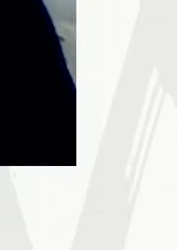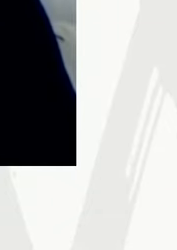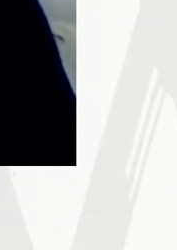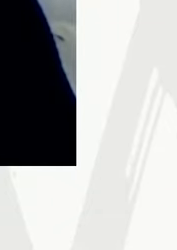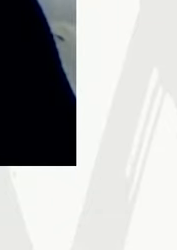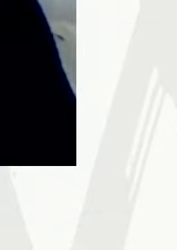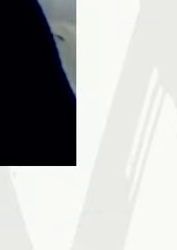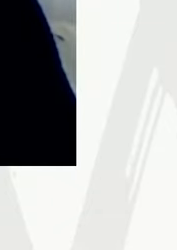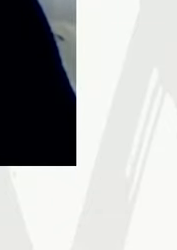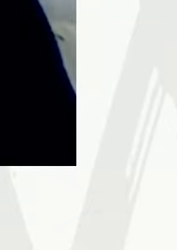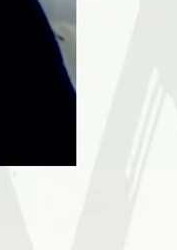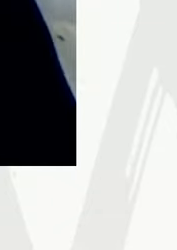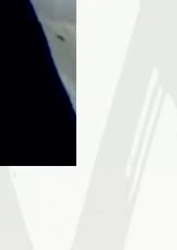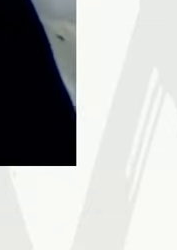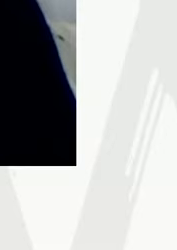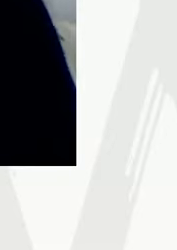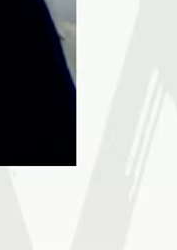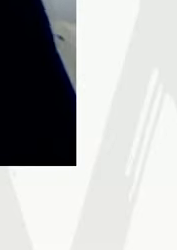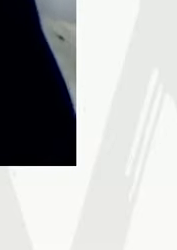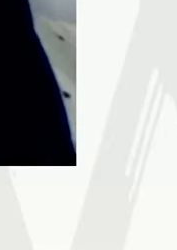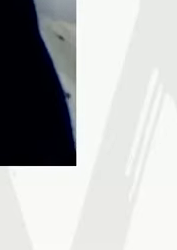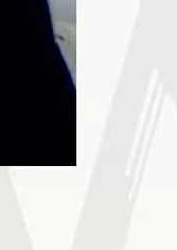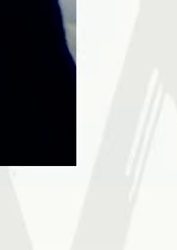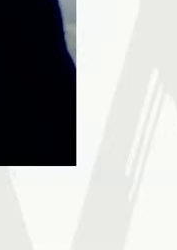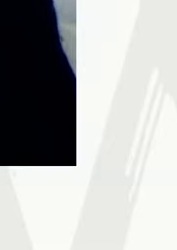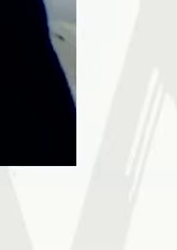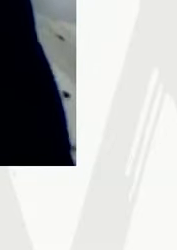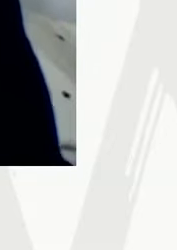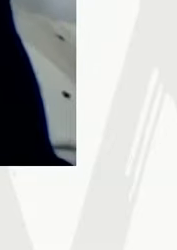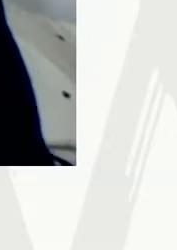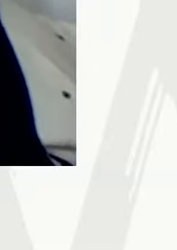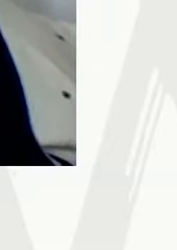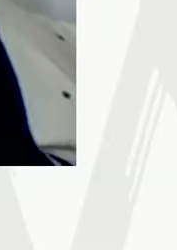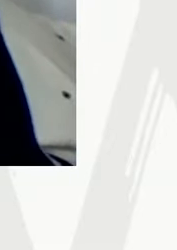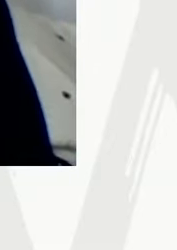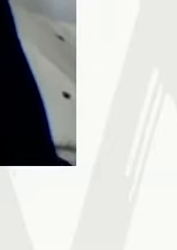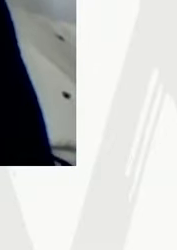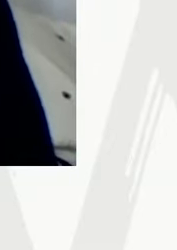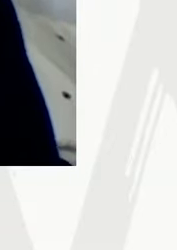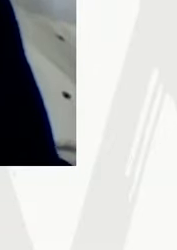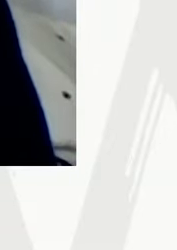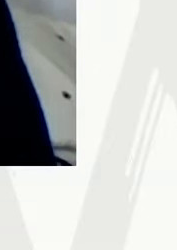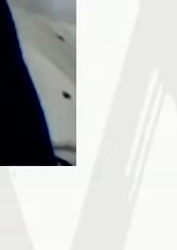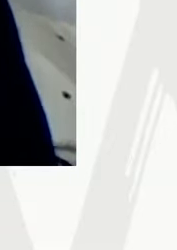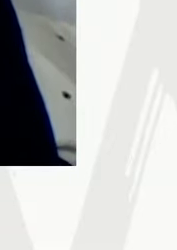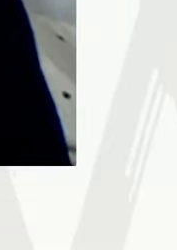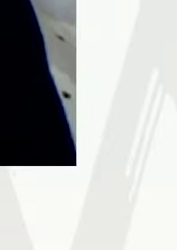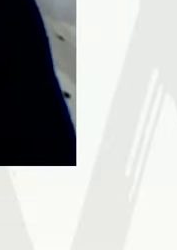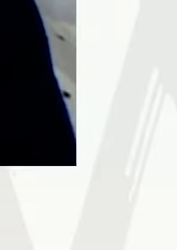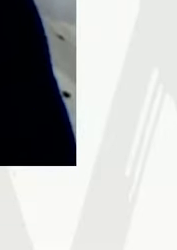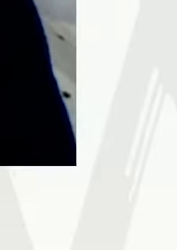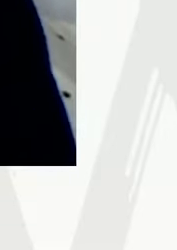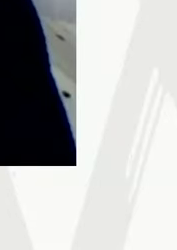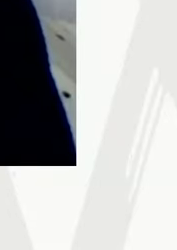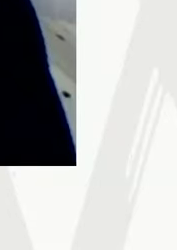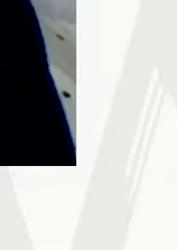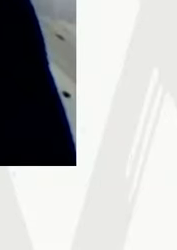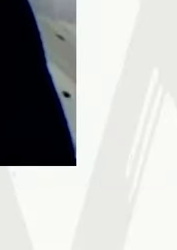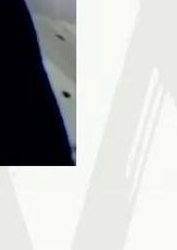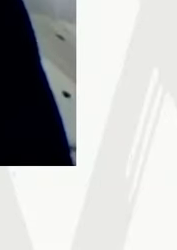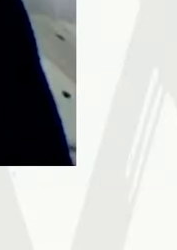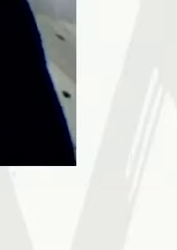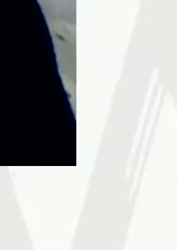De même que toute mer a son outre-mer, et que les ultrasons appartiennent